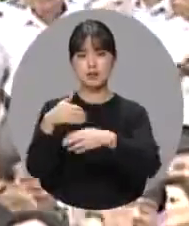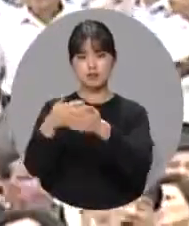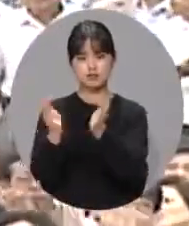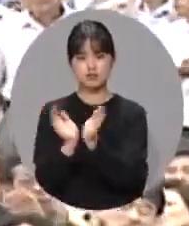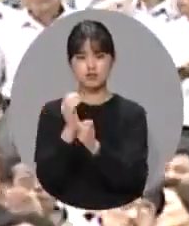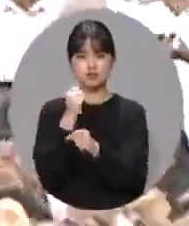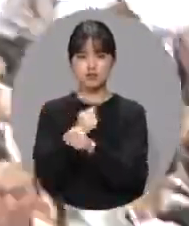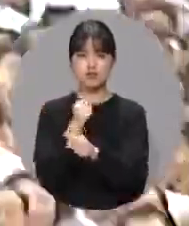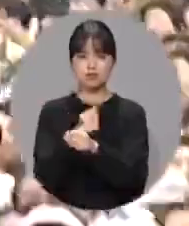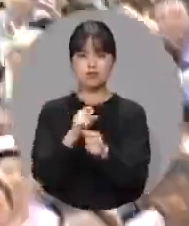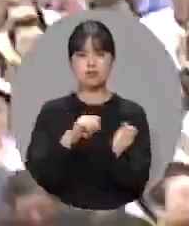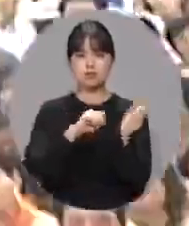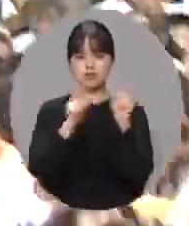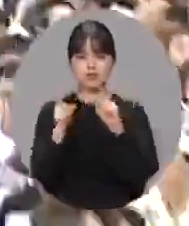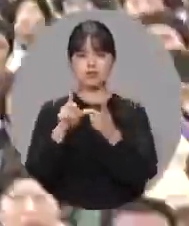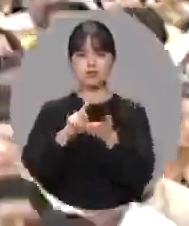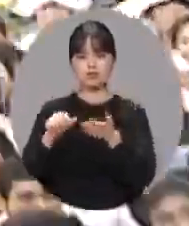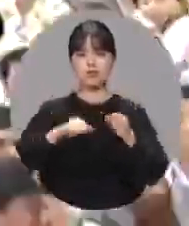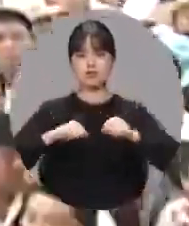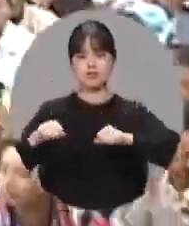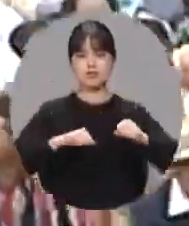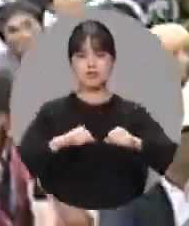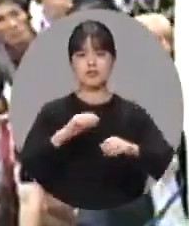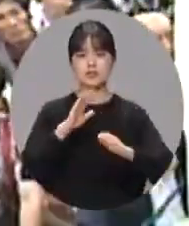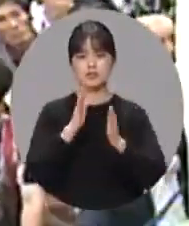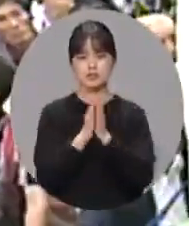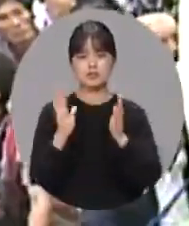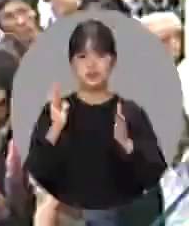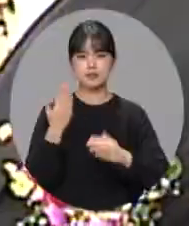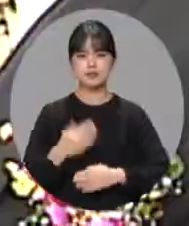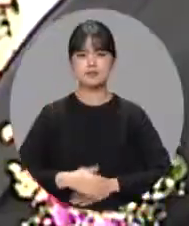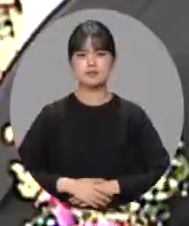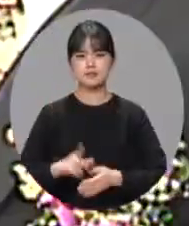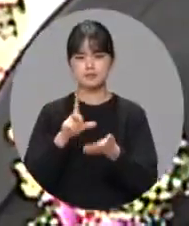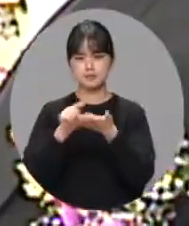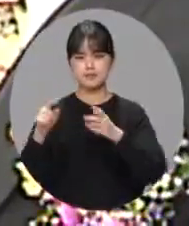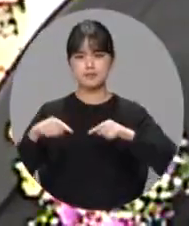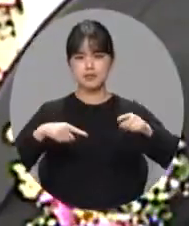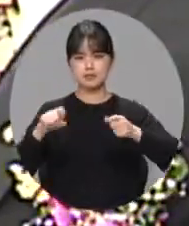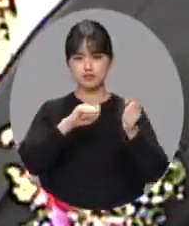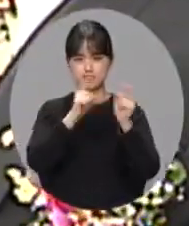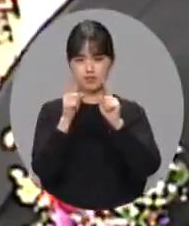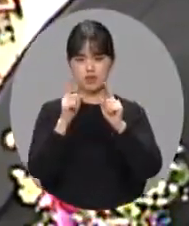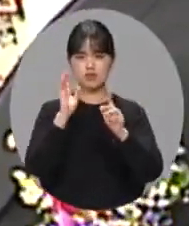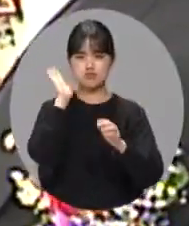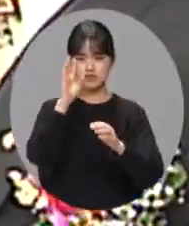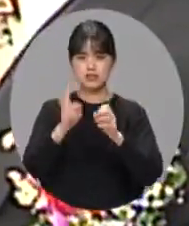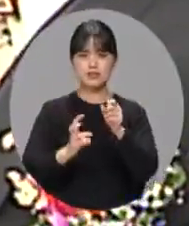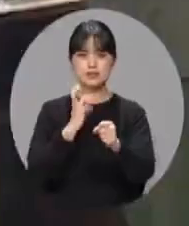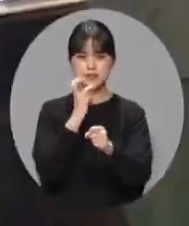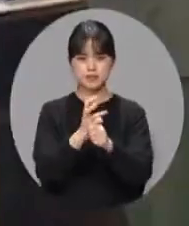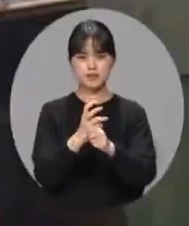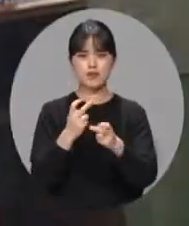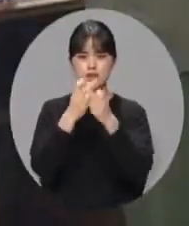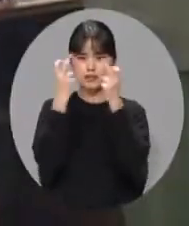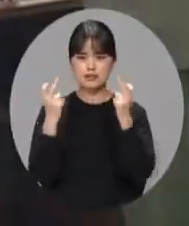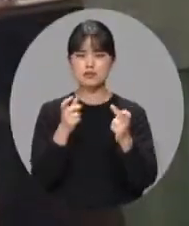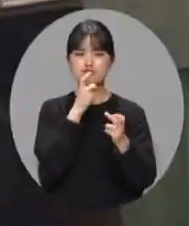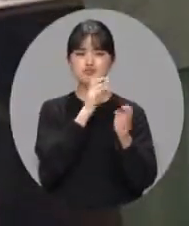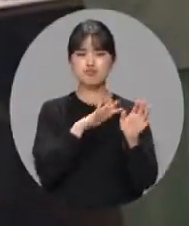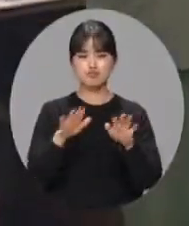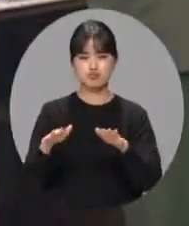구성하는 명실상부한 지방자치가 태동했습니다. 지방자치 부활 이후 30년, 강산이 3번 변할